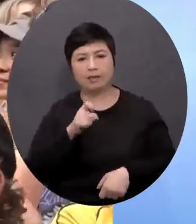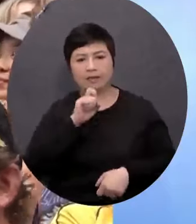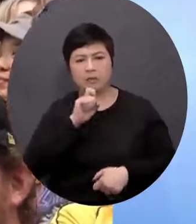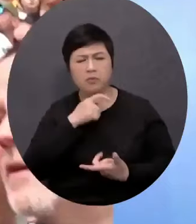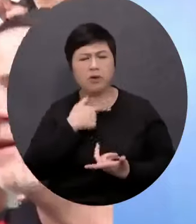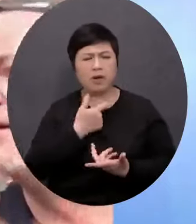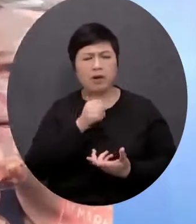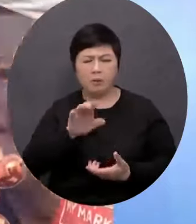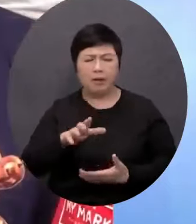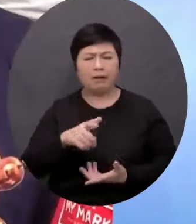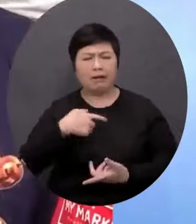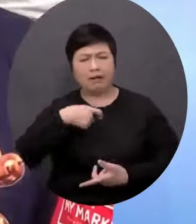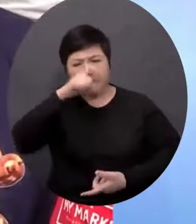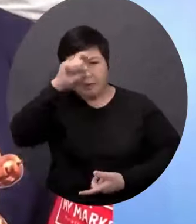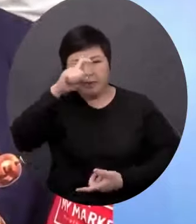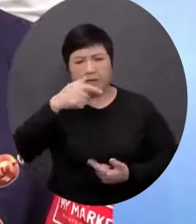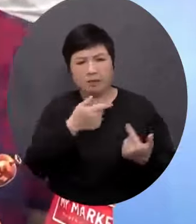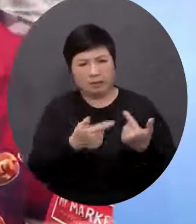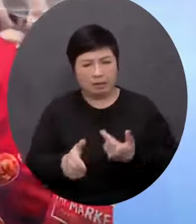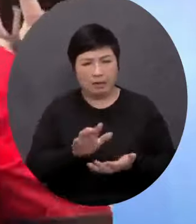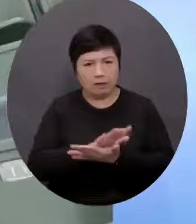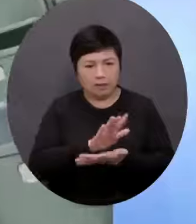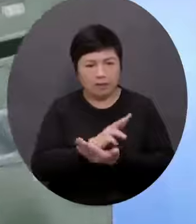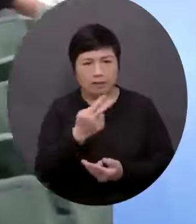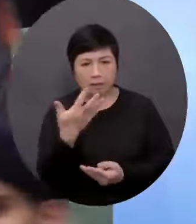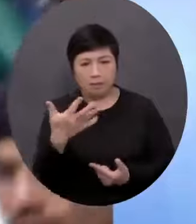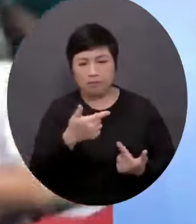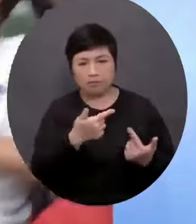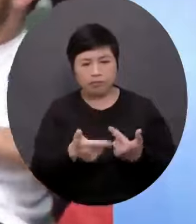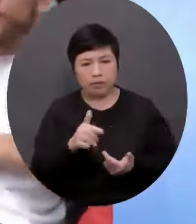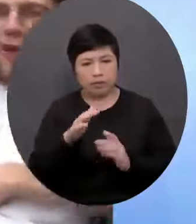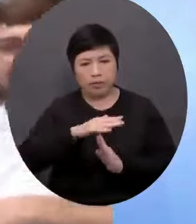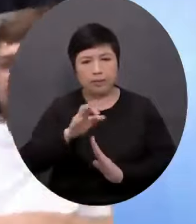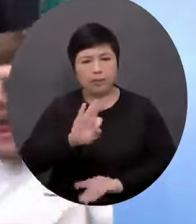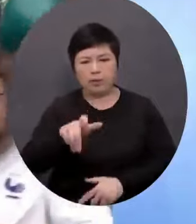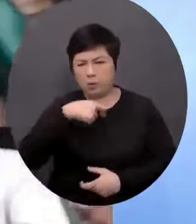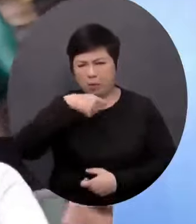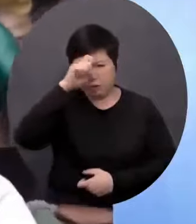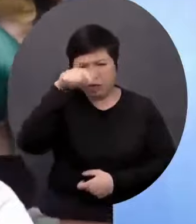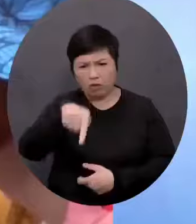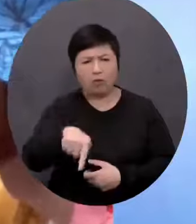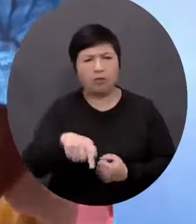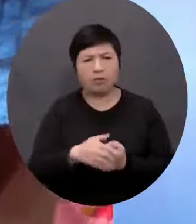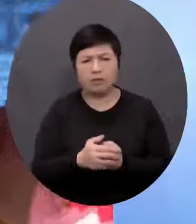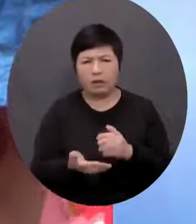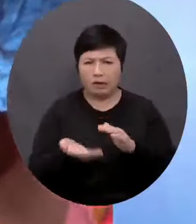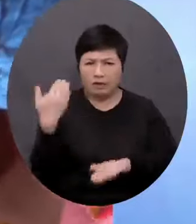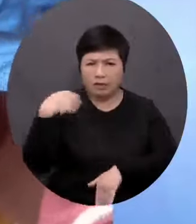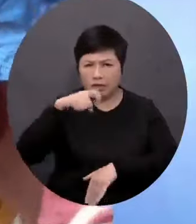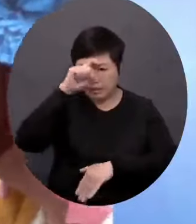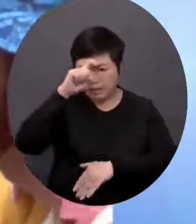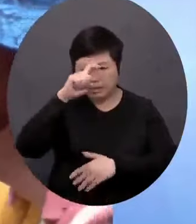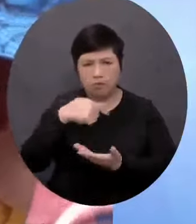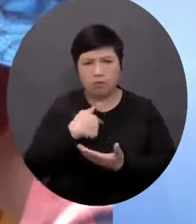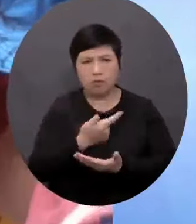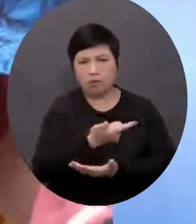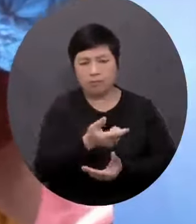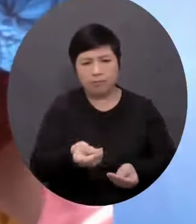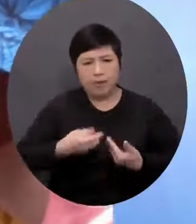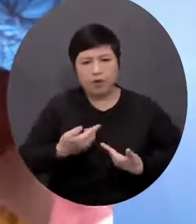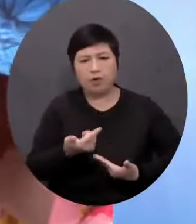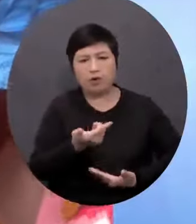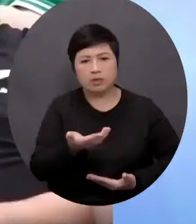得。 第25年喺度未停过，咁好 miss 呢度嘅一定会，因为呢度其实好多回忆，好多嘢俾我哋。其实我哋仲有